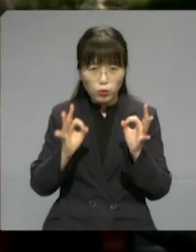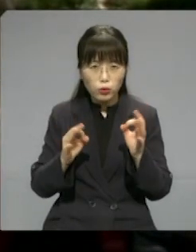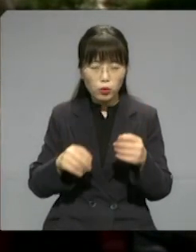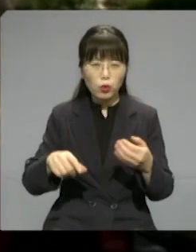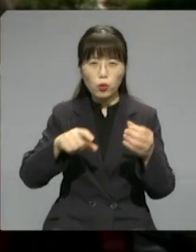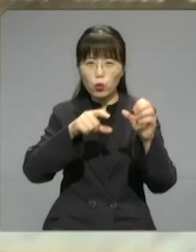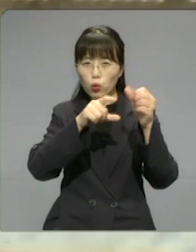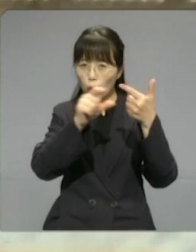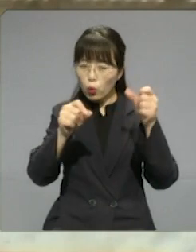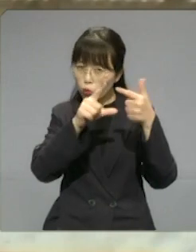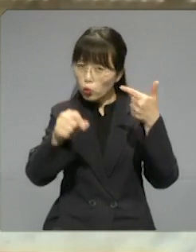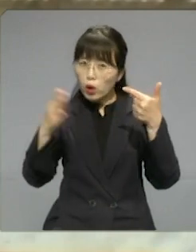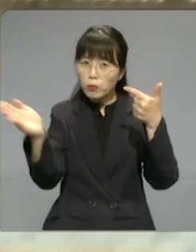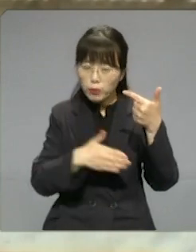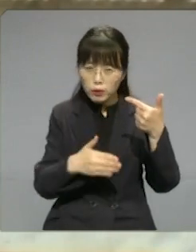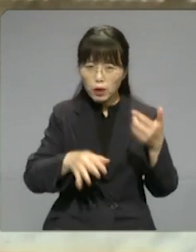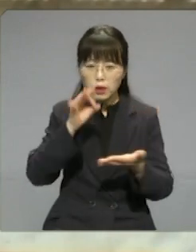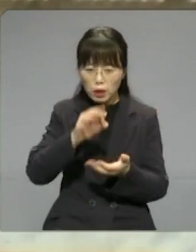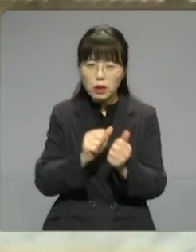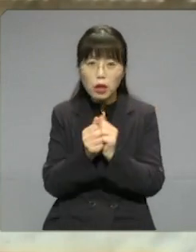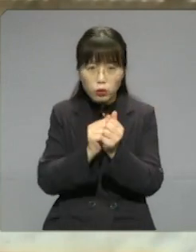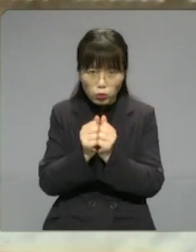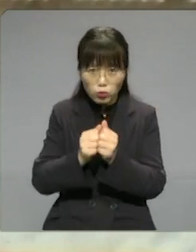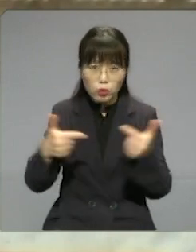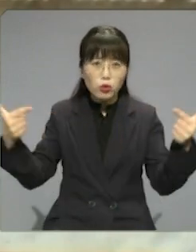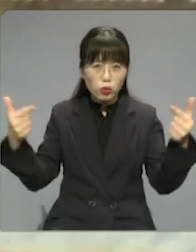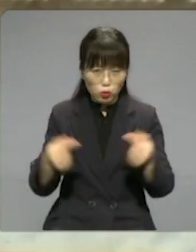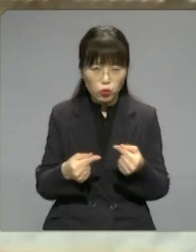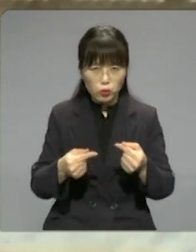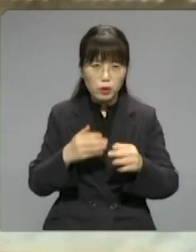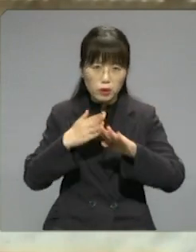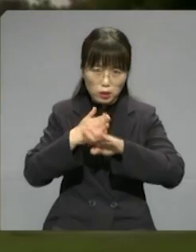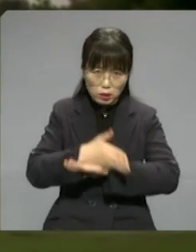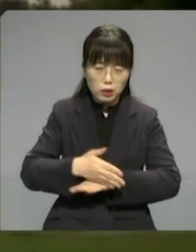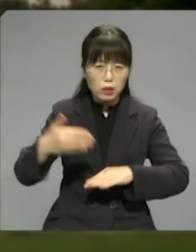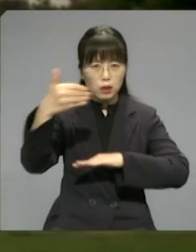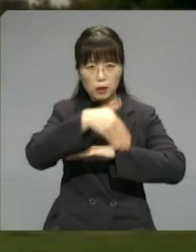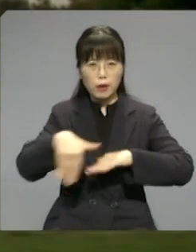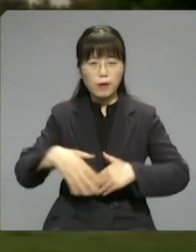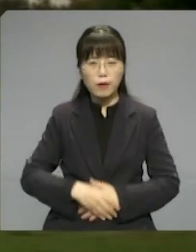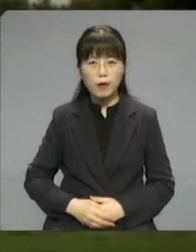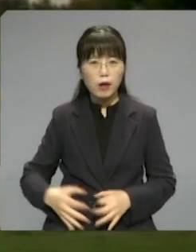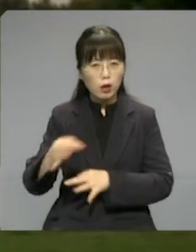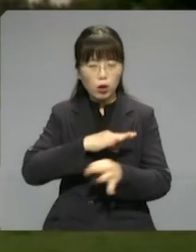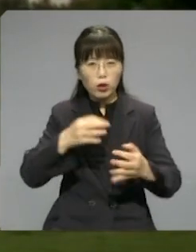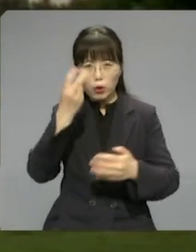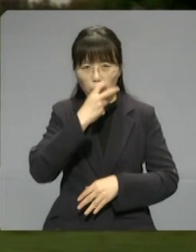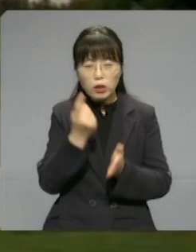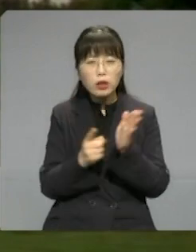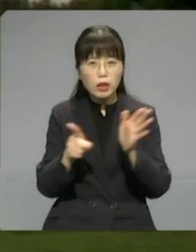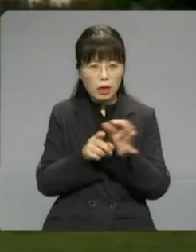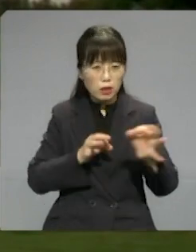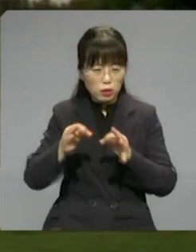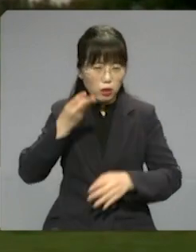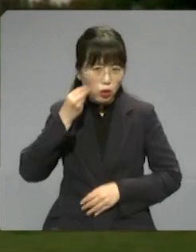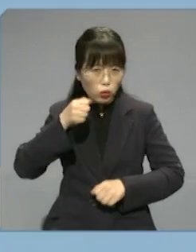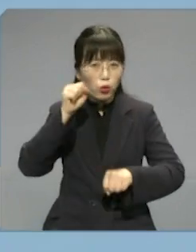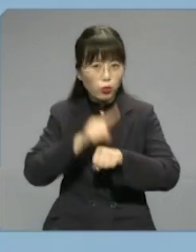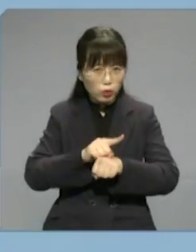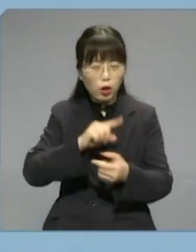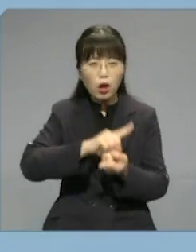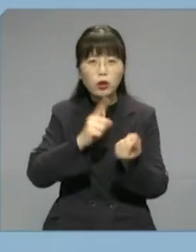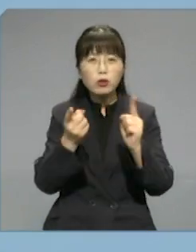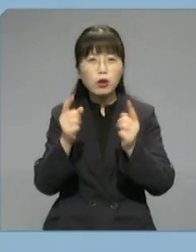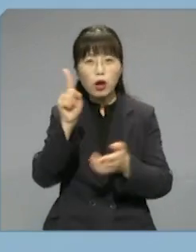다음달부터 국채 등의 자산규모를 줄이는 속도를 늦추기로 했습니다 경기 관리를 위해 시장의 유동성을 어느